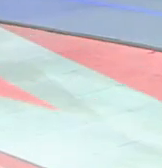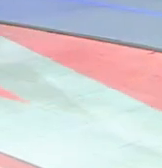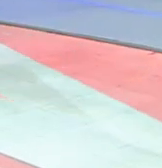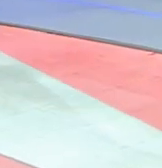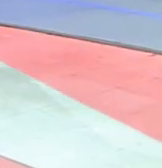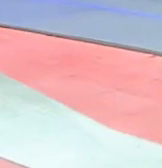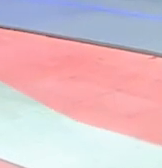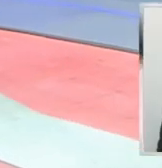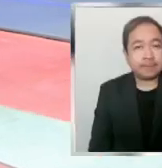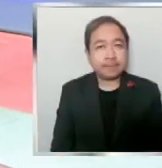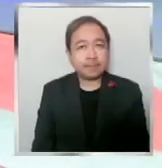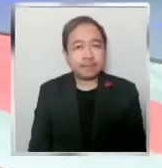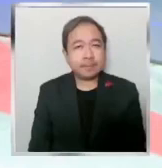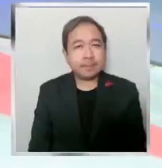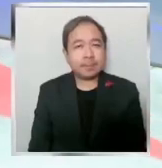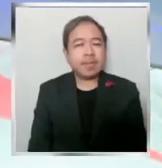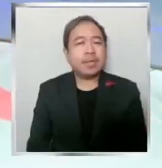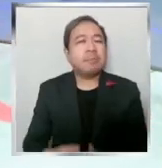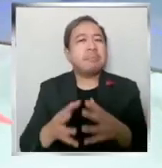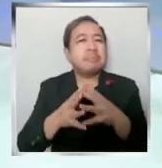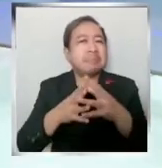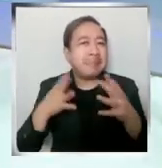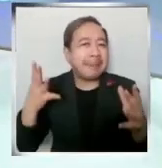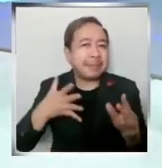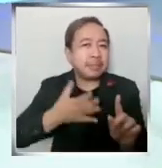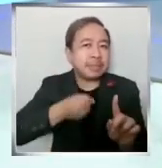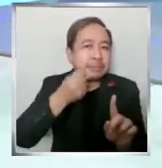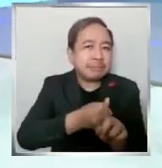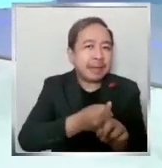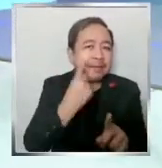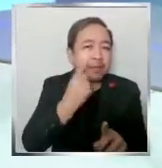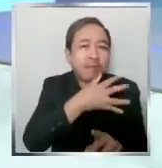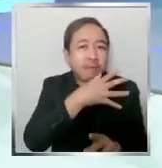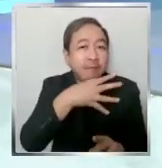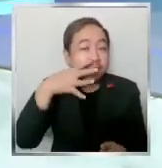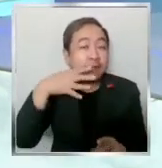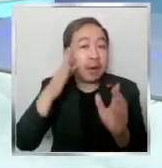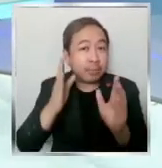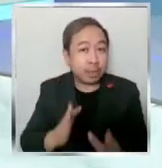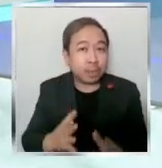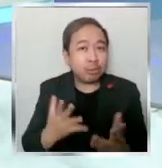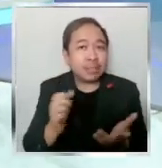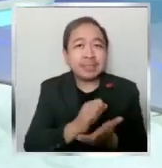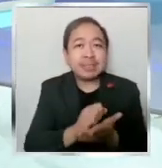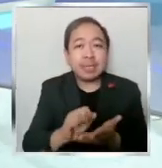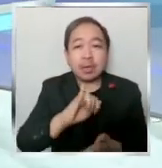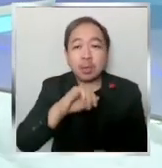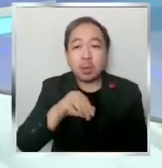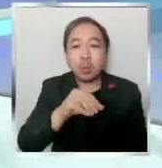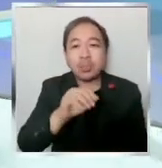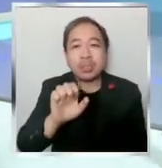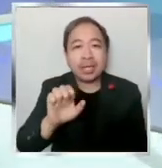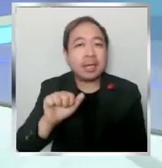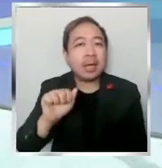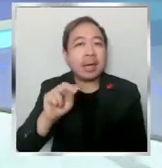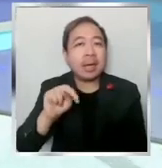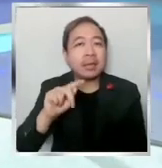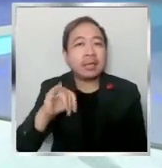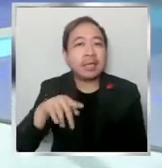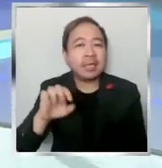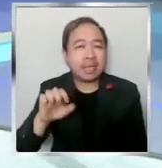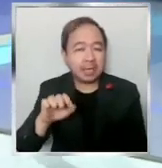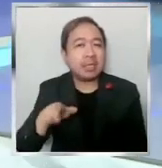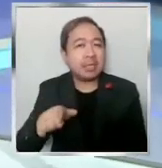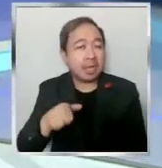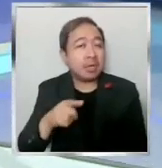Malaking dagok para sa mga magsasaka sa bayan ng San Jose sa Antique ang iniwang pinsala ng Bagyong Paeng sa kanilang mga